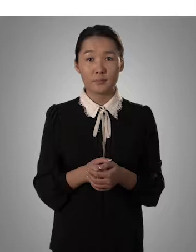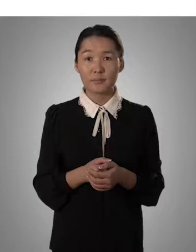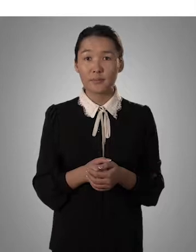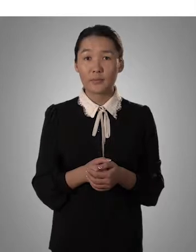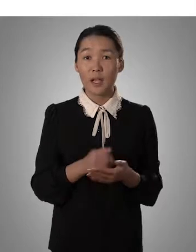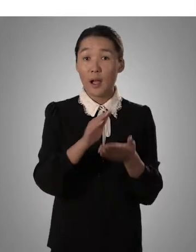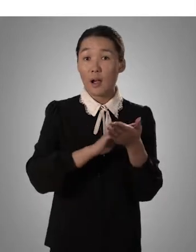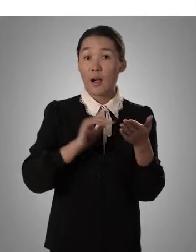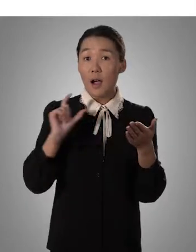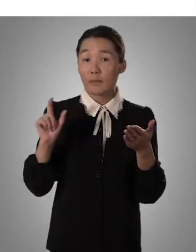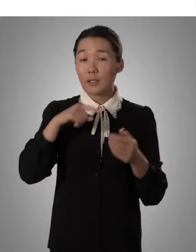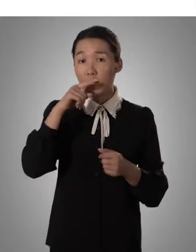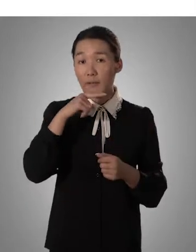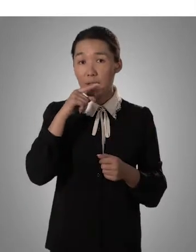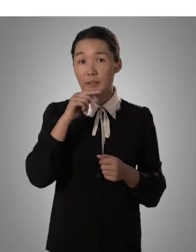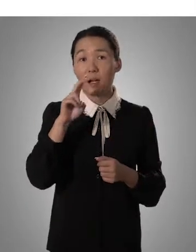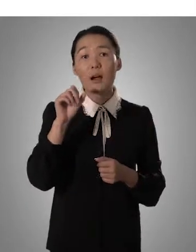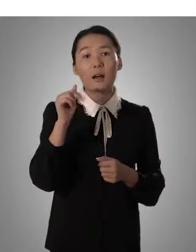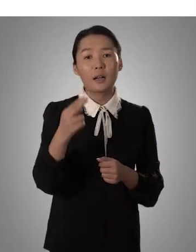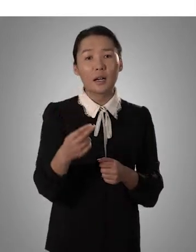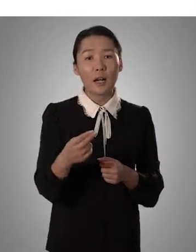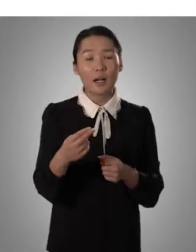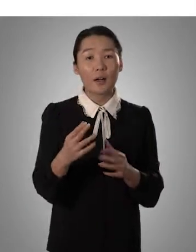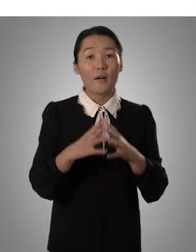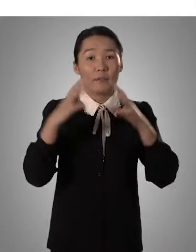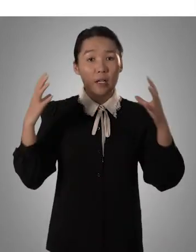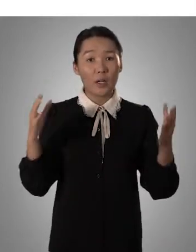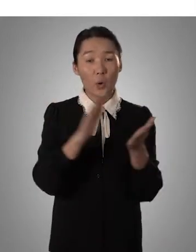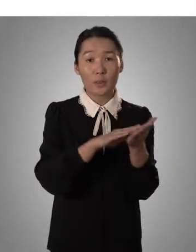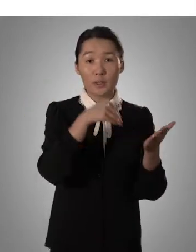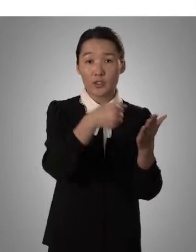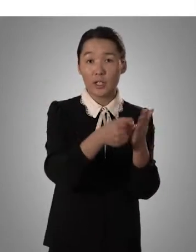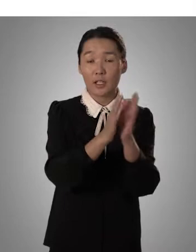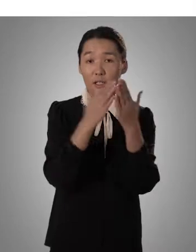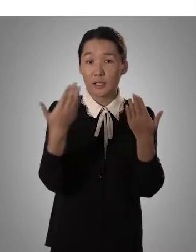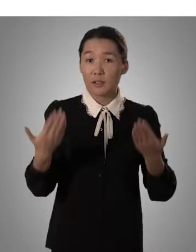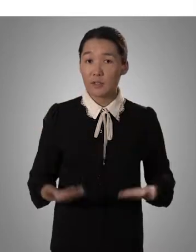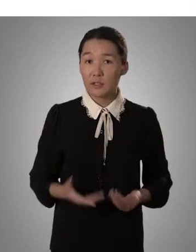автор говорит о том как велико значение книги в жизни человека